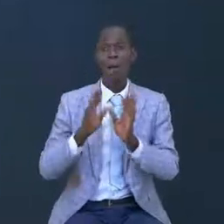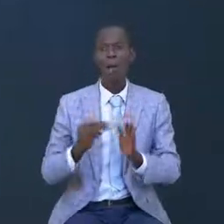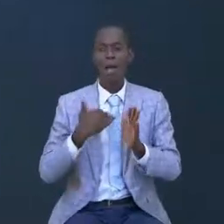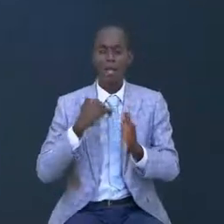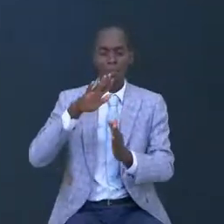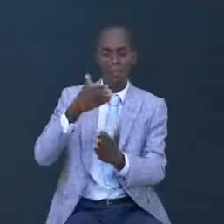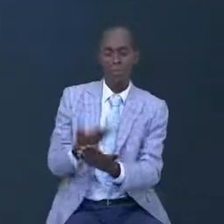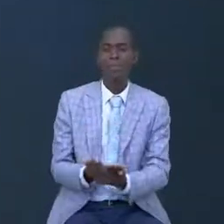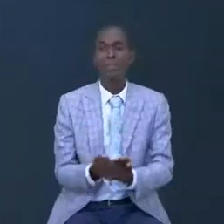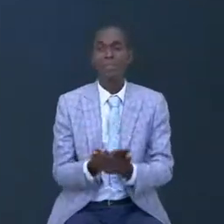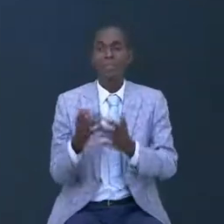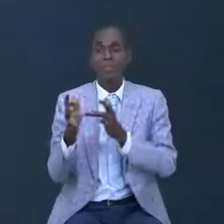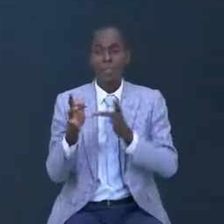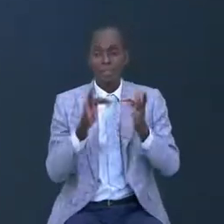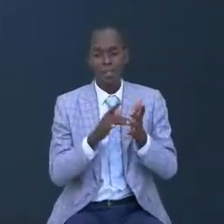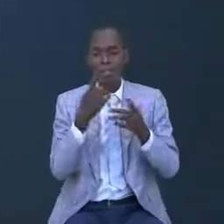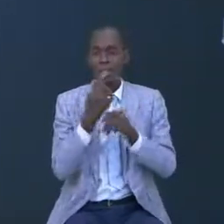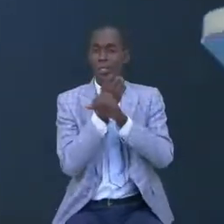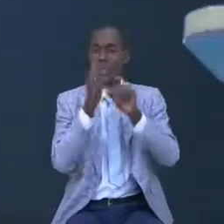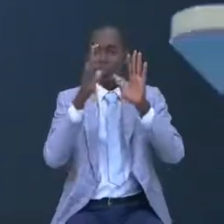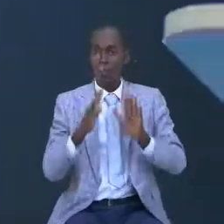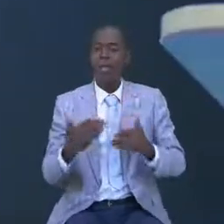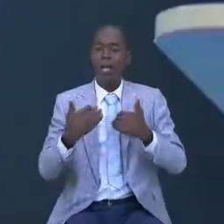maintenant arrivé, le Maître est arrivé.